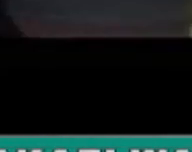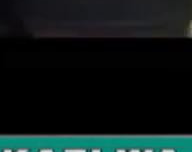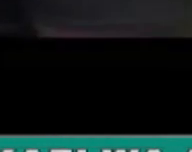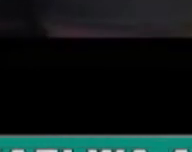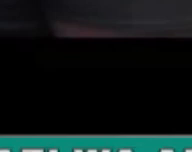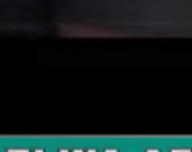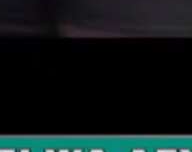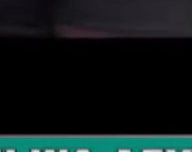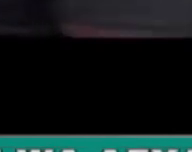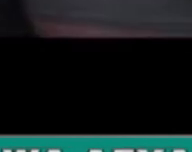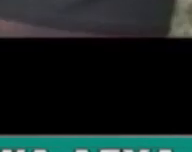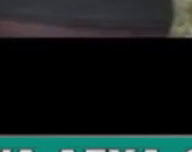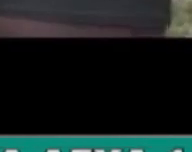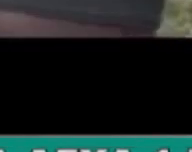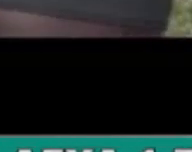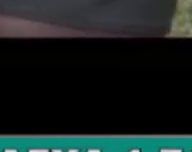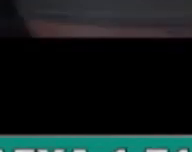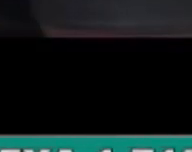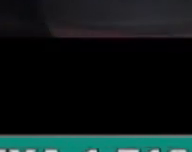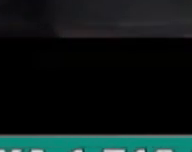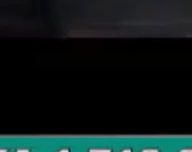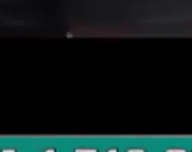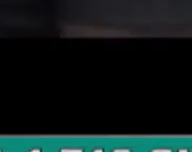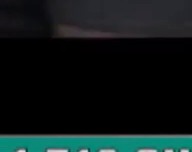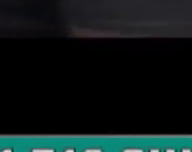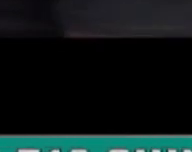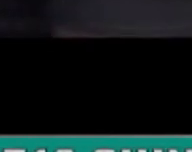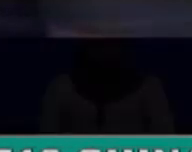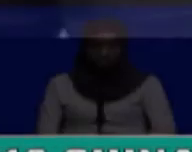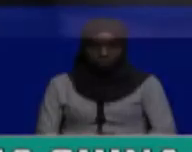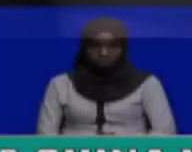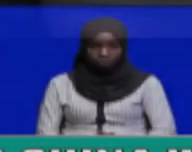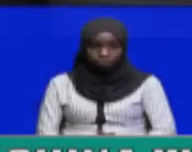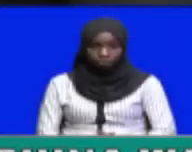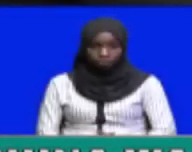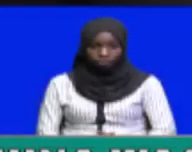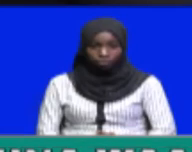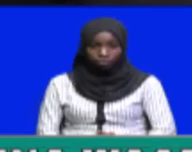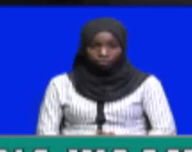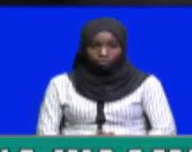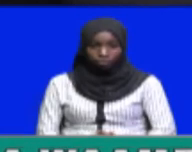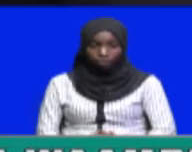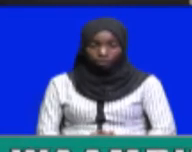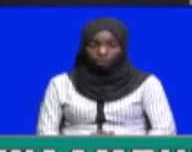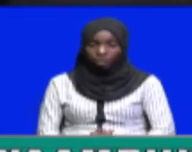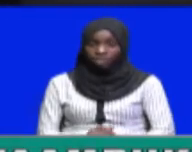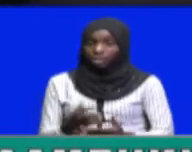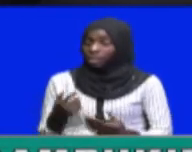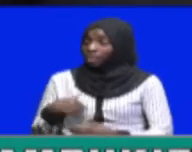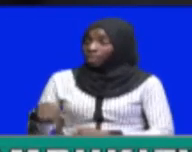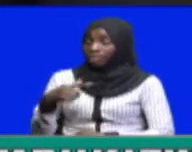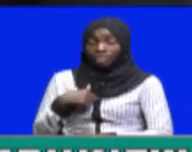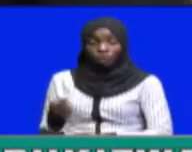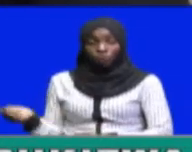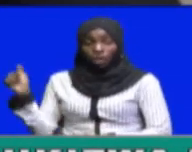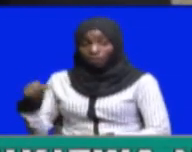tuje kuangalia tatizo ni nini, huko kuna tukio gani lilotokezea. Kufika hapa tunamwona kijana yupo, lakini huyo asubuhi alikuwa hayupo wala nini. Unajua